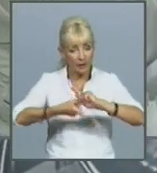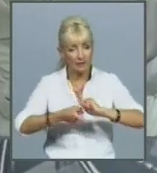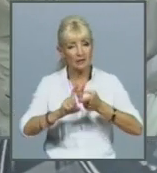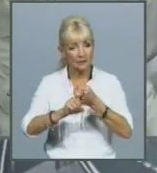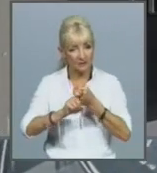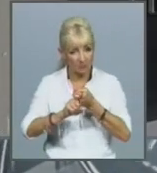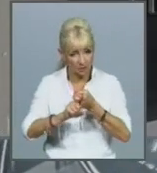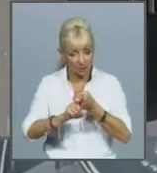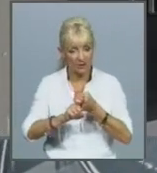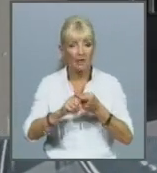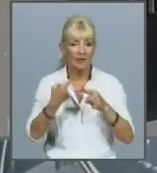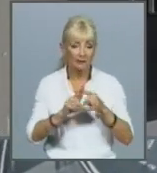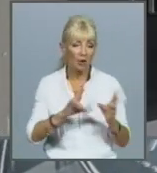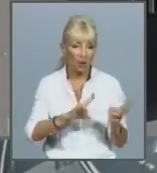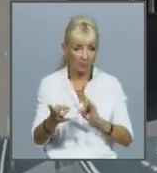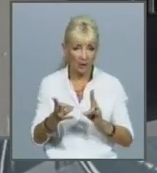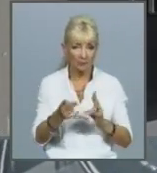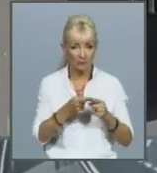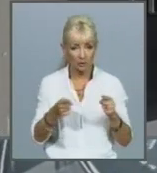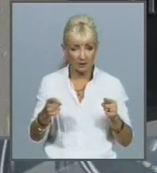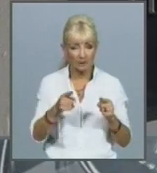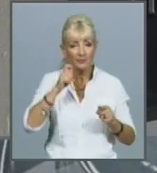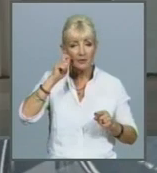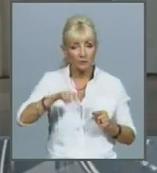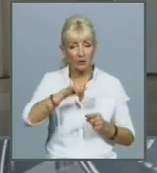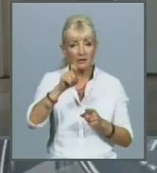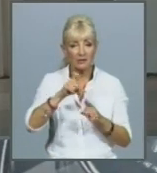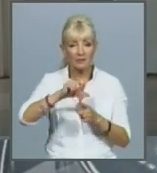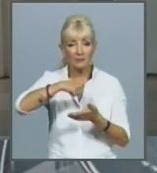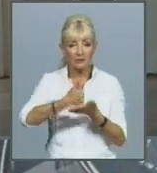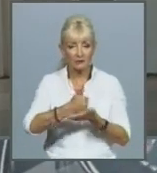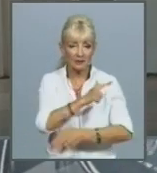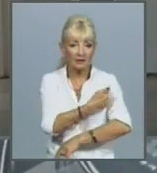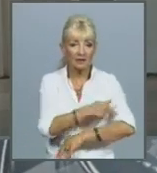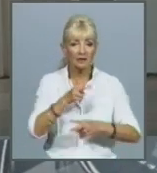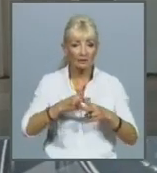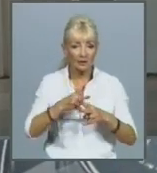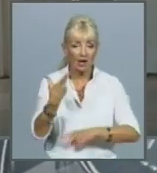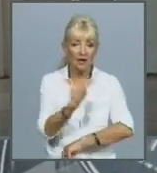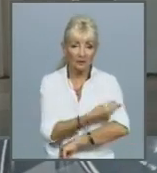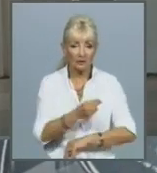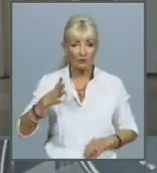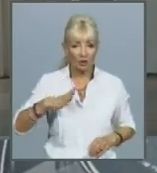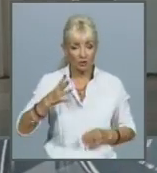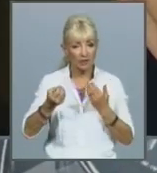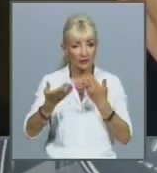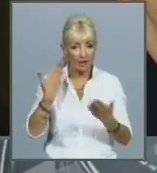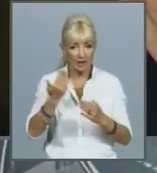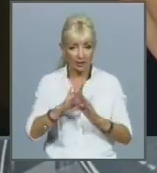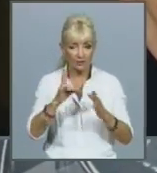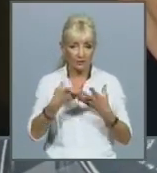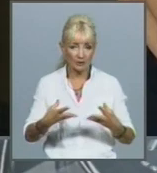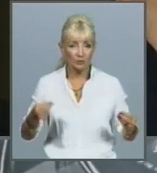SARS-CoV-2 не є виключенням. В Україні ж, за словами головного державного санітарного лікаря, вакцину очікують не раніше, ніж